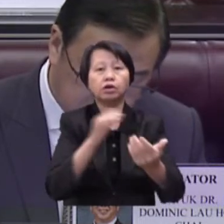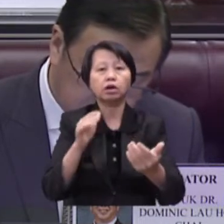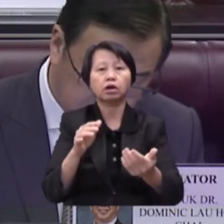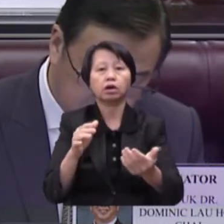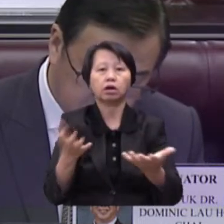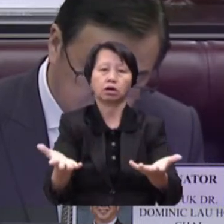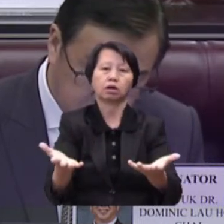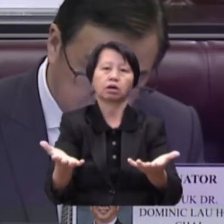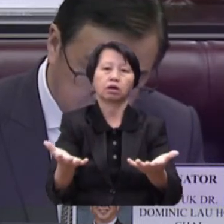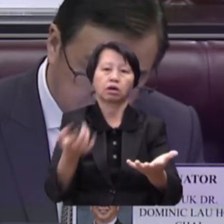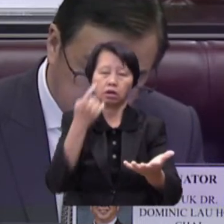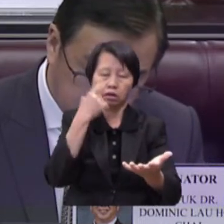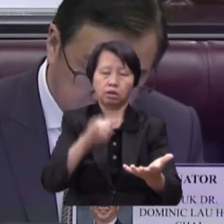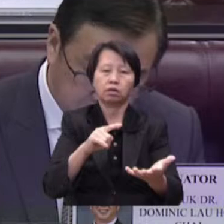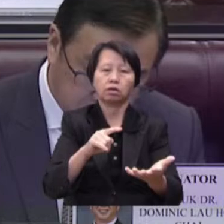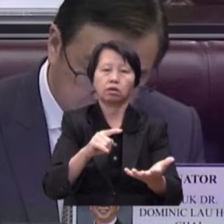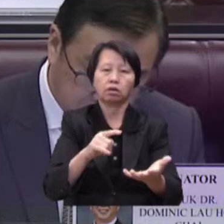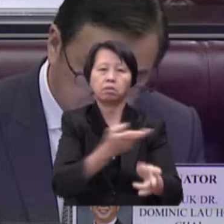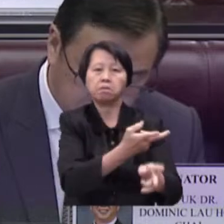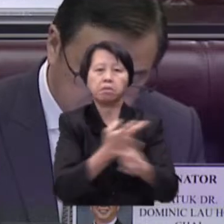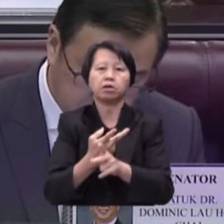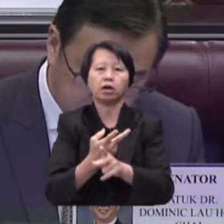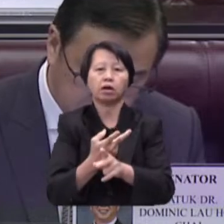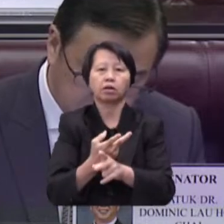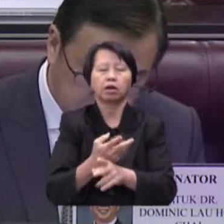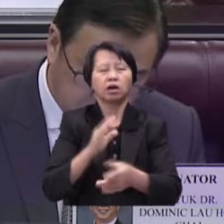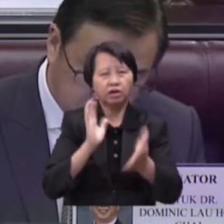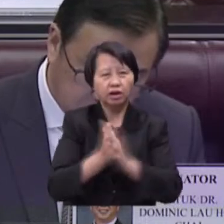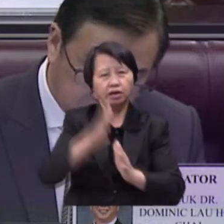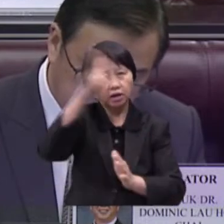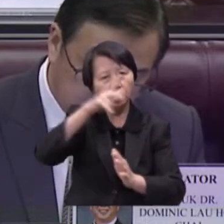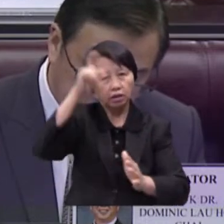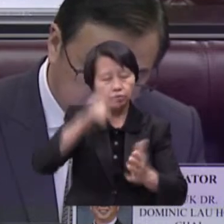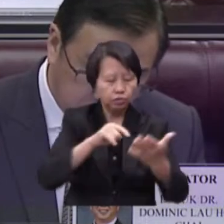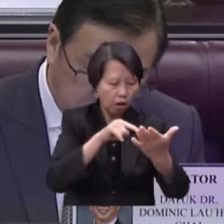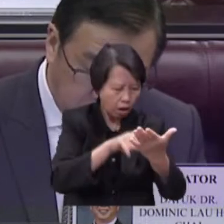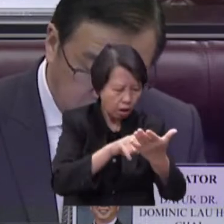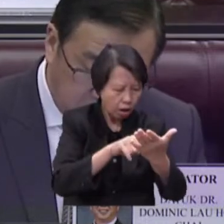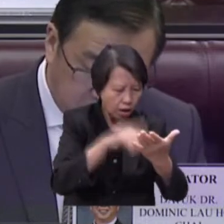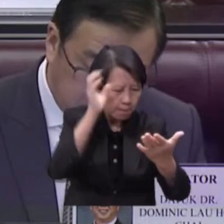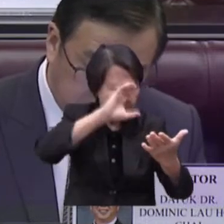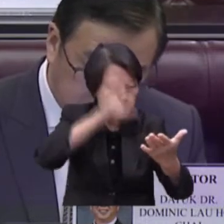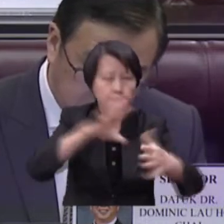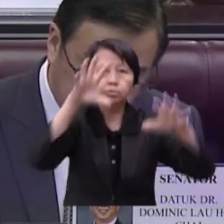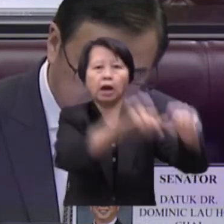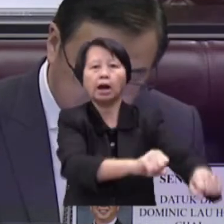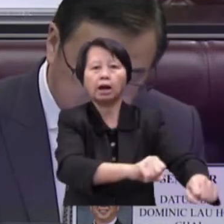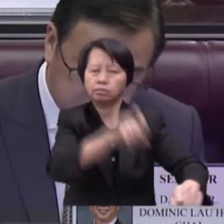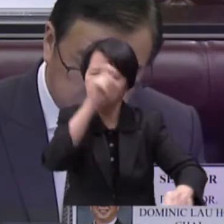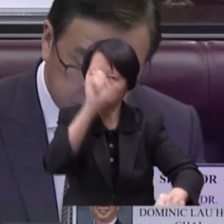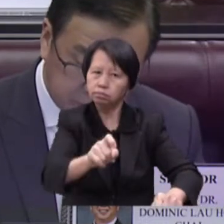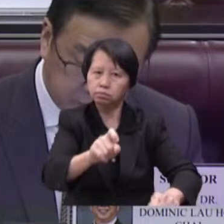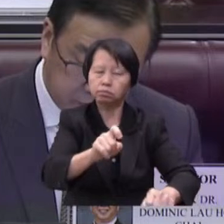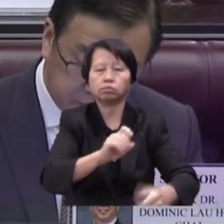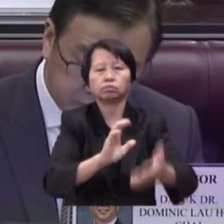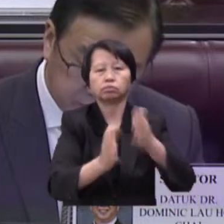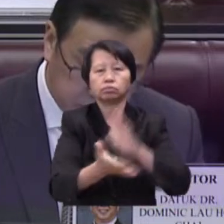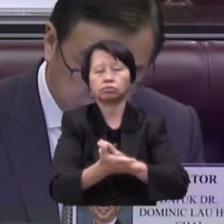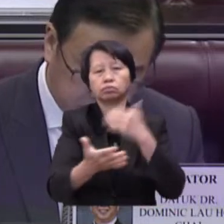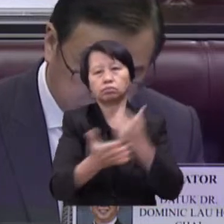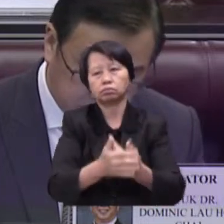untuk kita menjejaki pemberi pinjaman ini dan sehingga menyebabkan